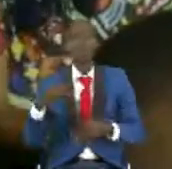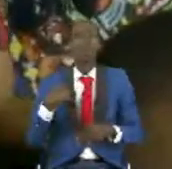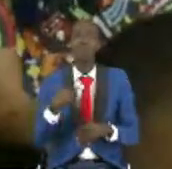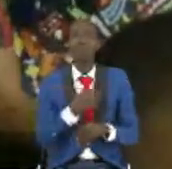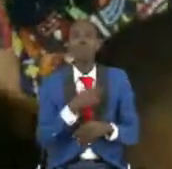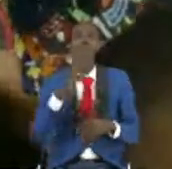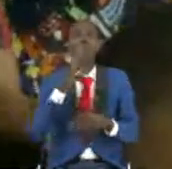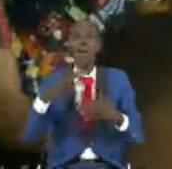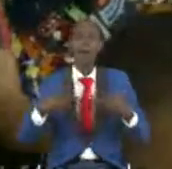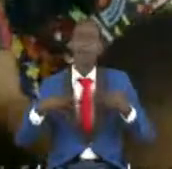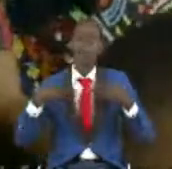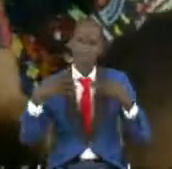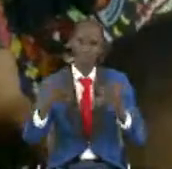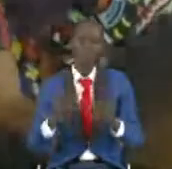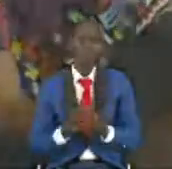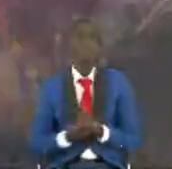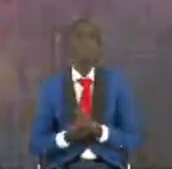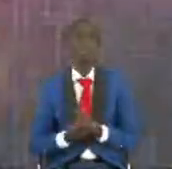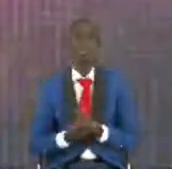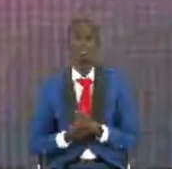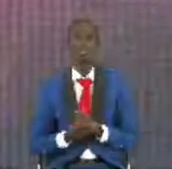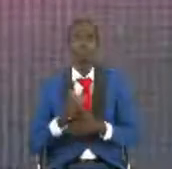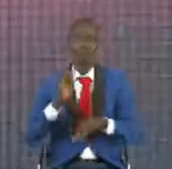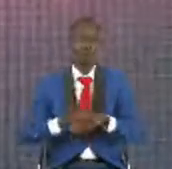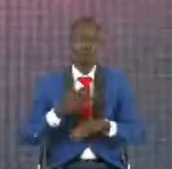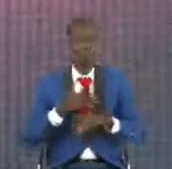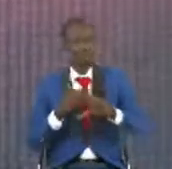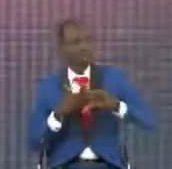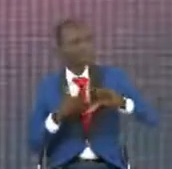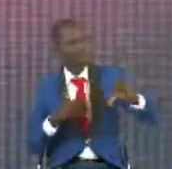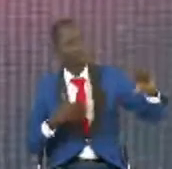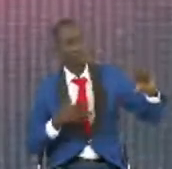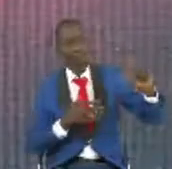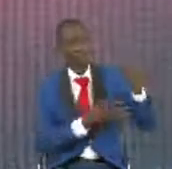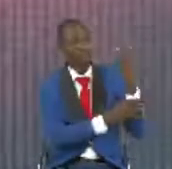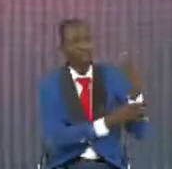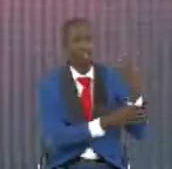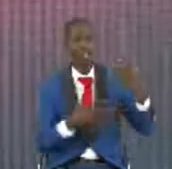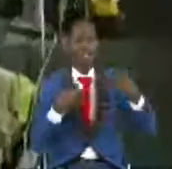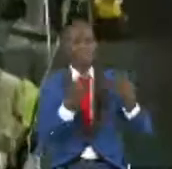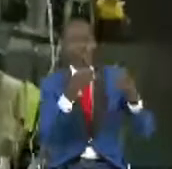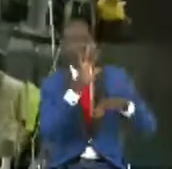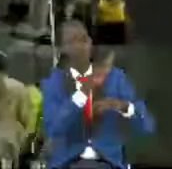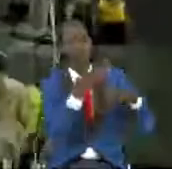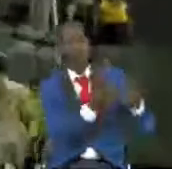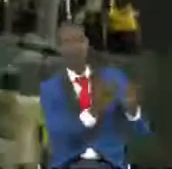Nous sommes guéris. À ma gauche là-bas, la guérison vient pour